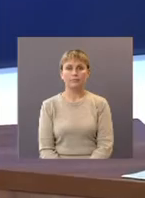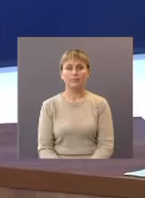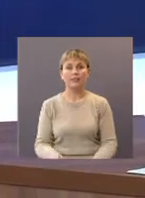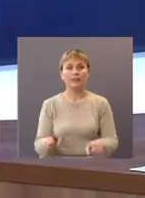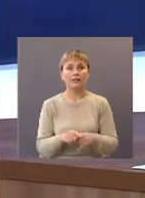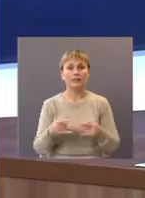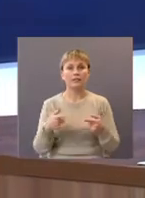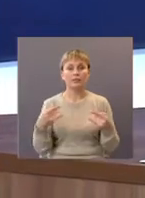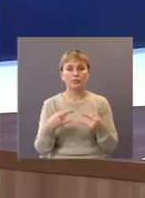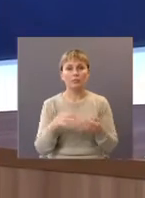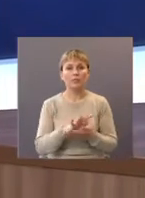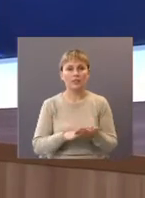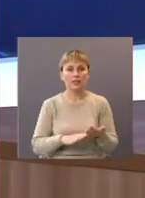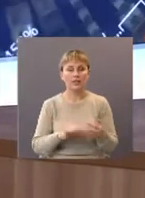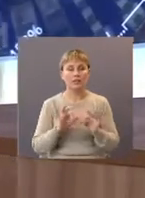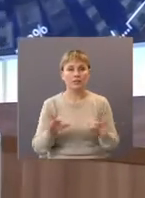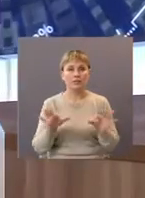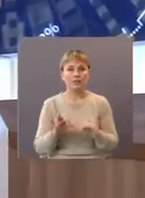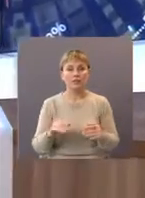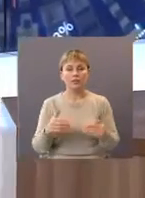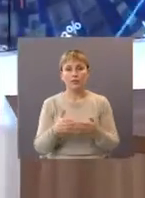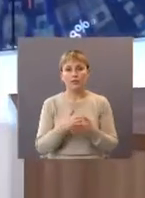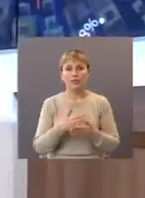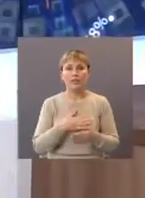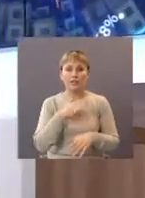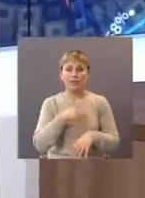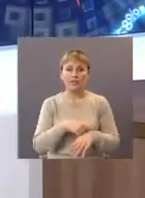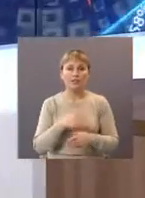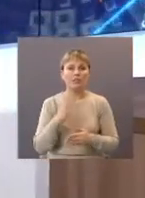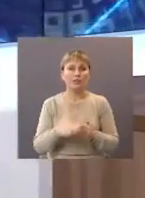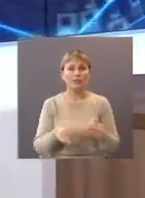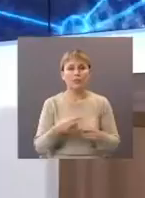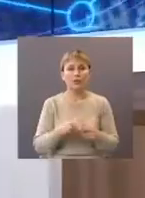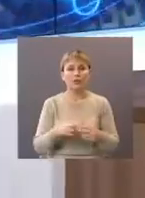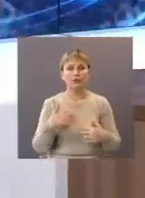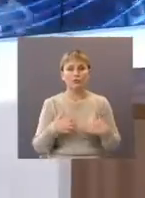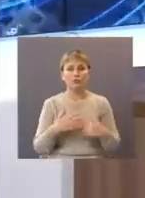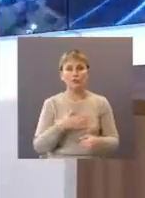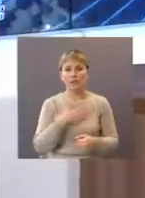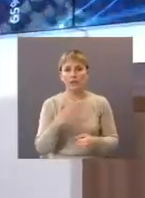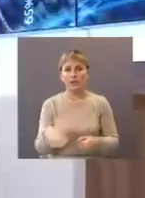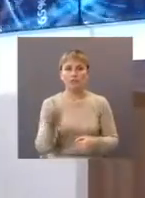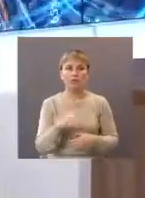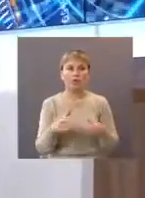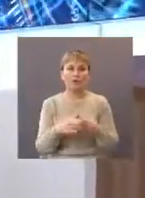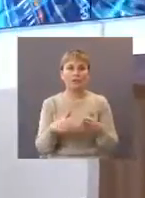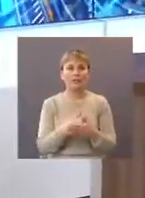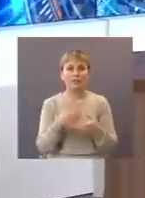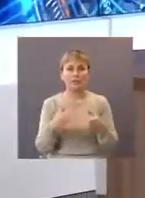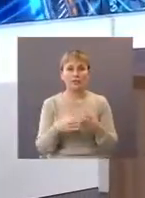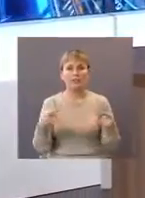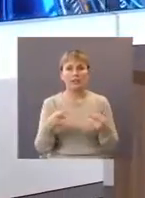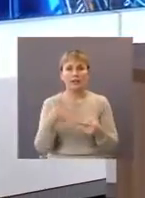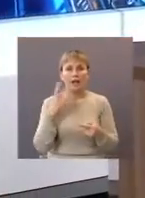Итак, Телебашня продолжает трансляцию телепередачи. Наше эфирное время истекло, поэтому спешу поблагодарить всю команду новостной службы